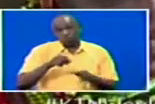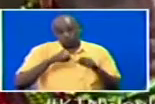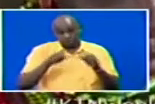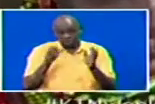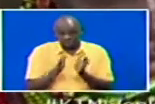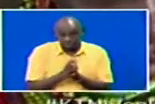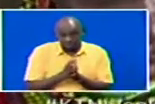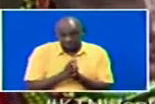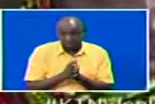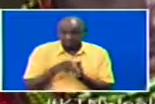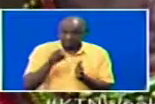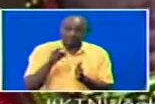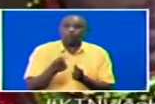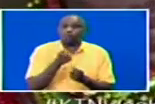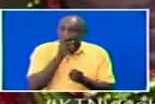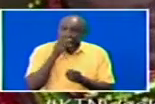kukunywa maji peke yake.